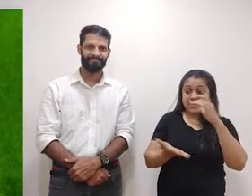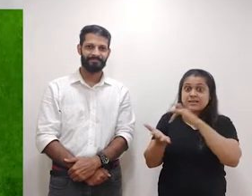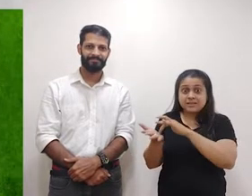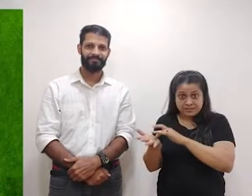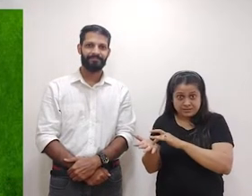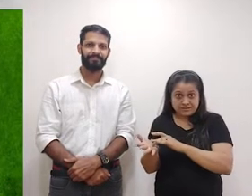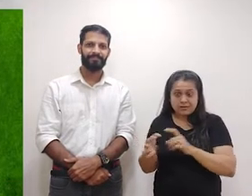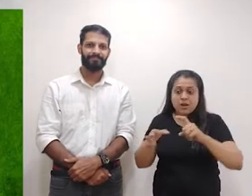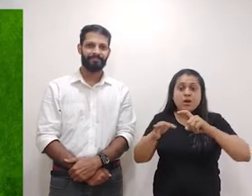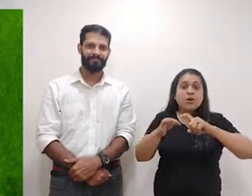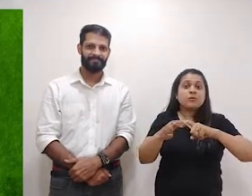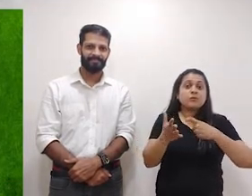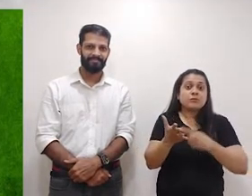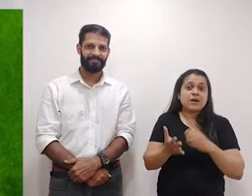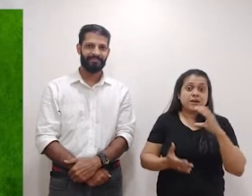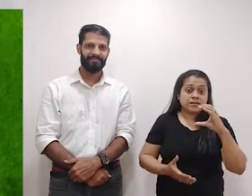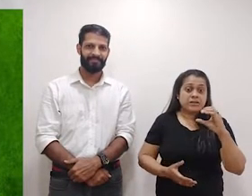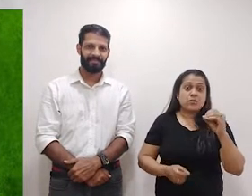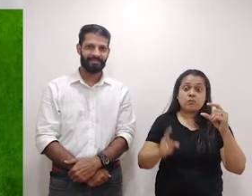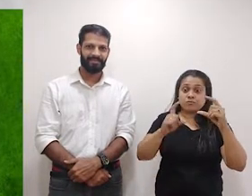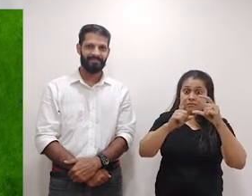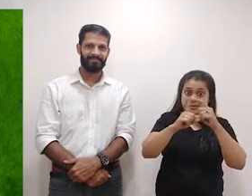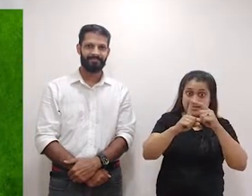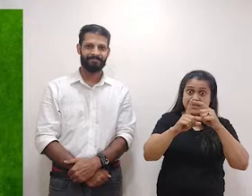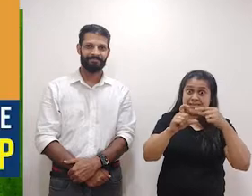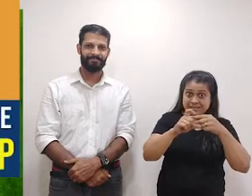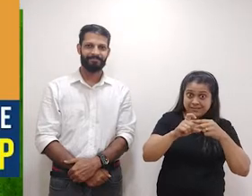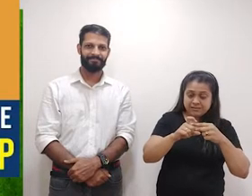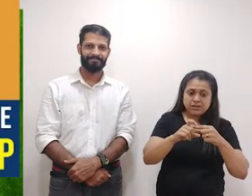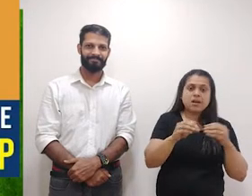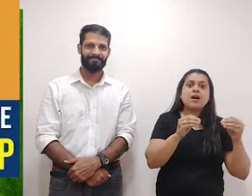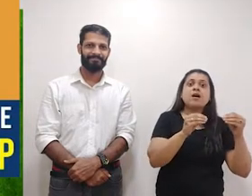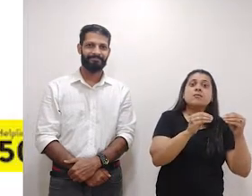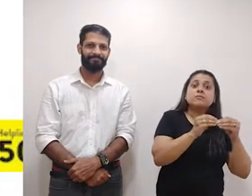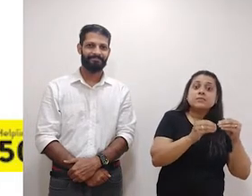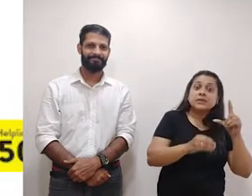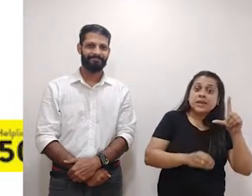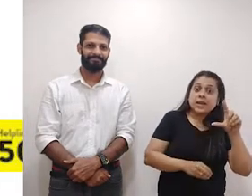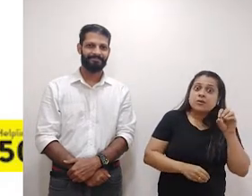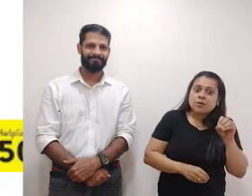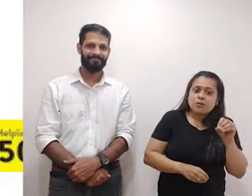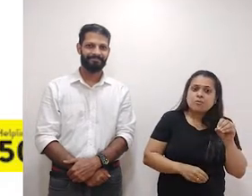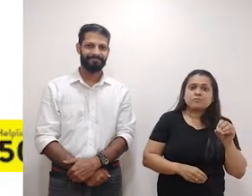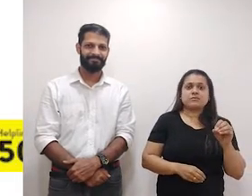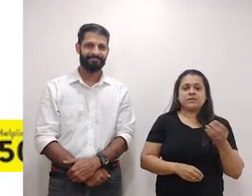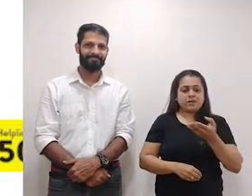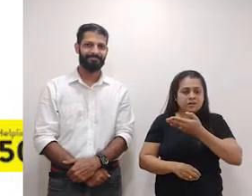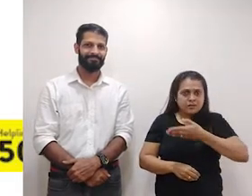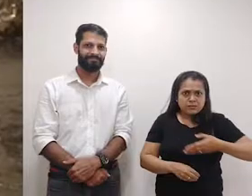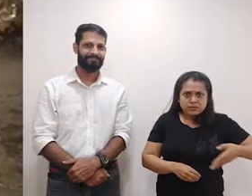सेंटर, क्यूआर कोड आणि बीएलओ